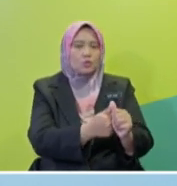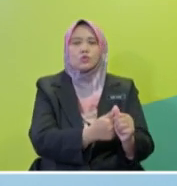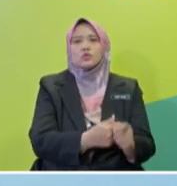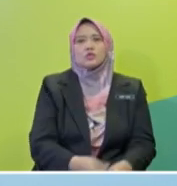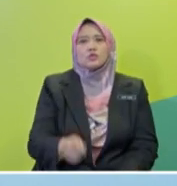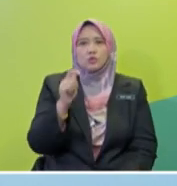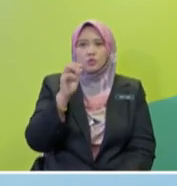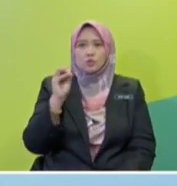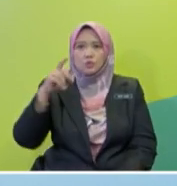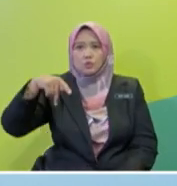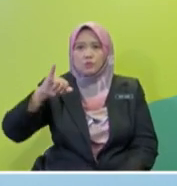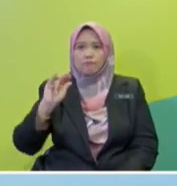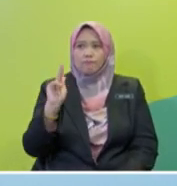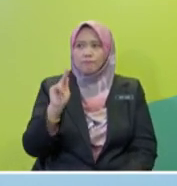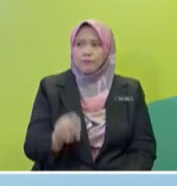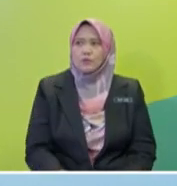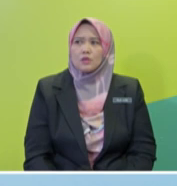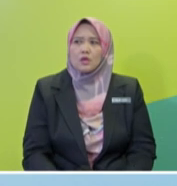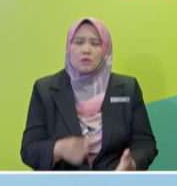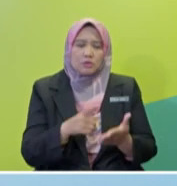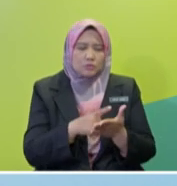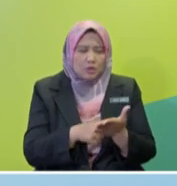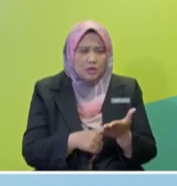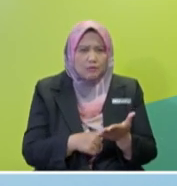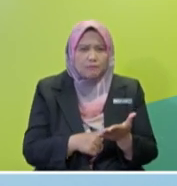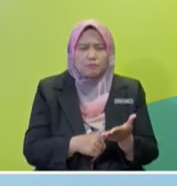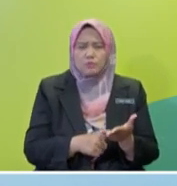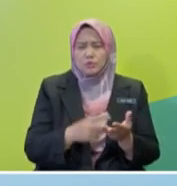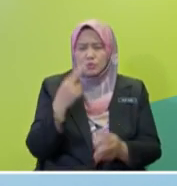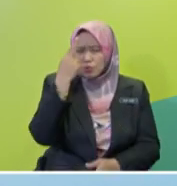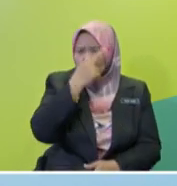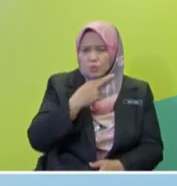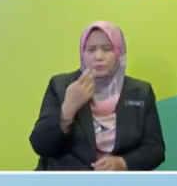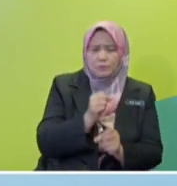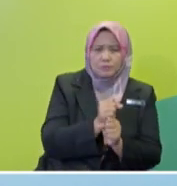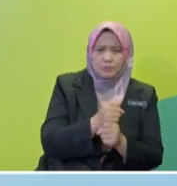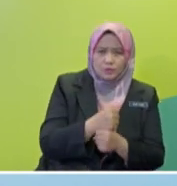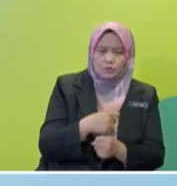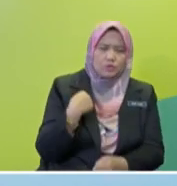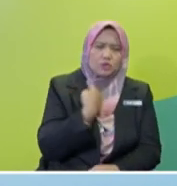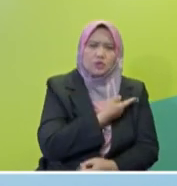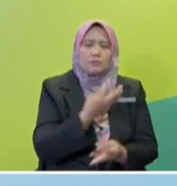rancangkan apa rumput dari bentuk lama web kita Oke lah masih sawan kita kita tinggal